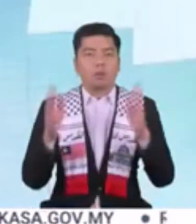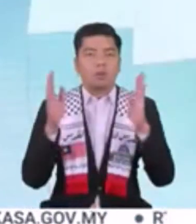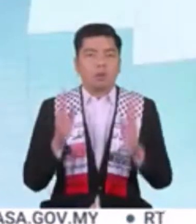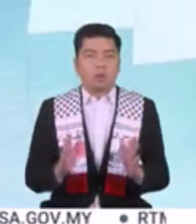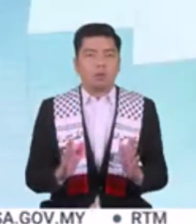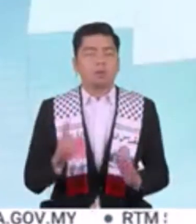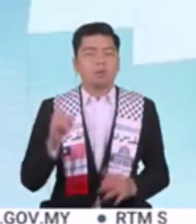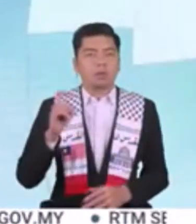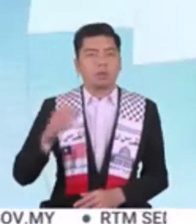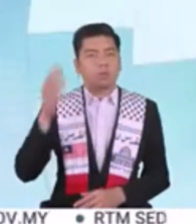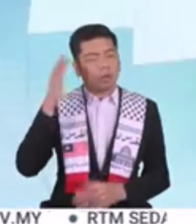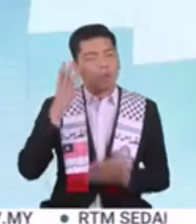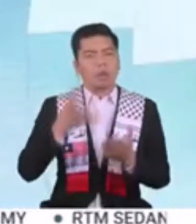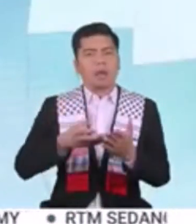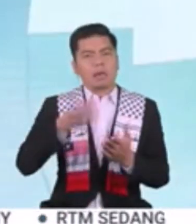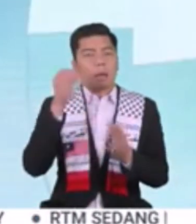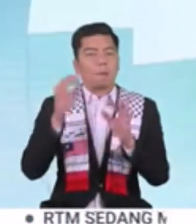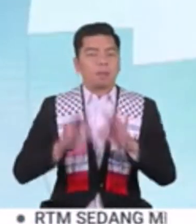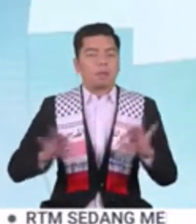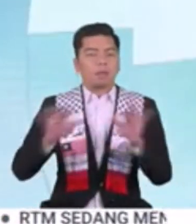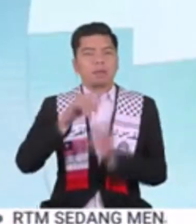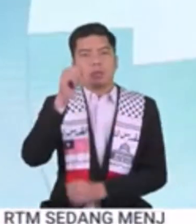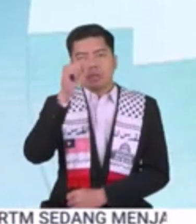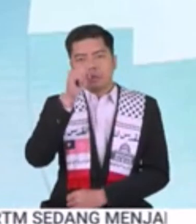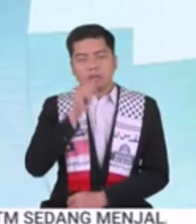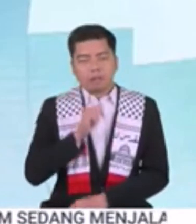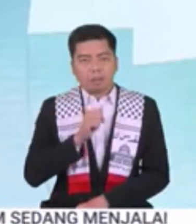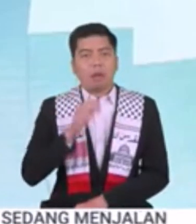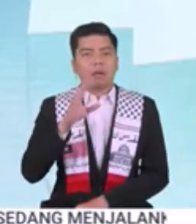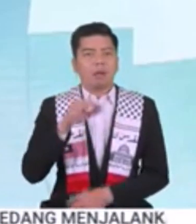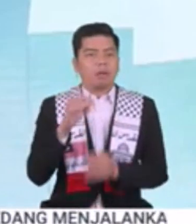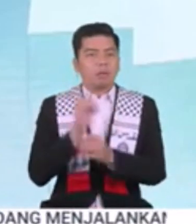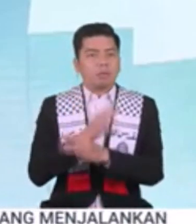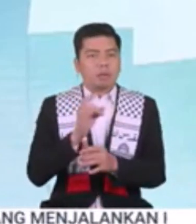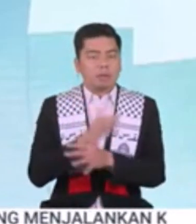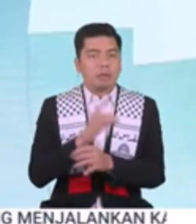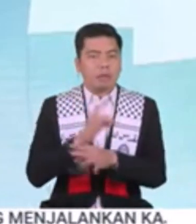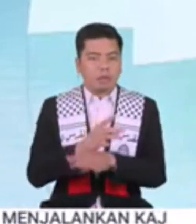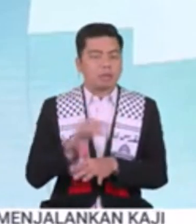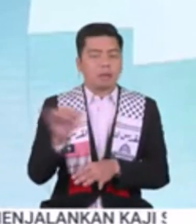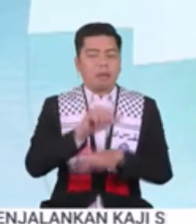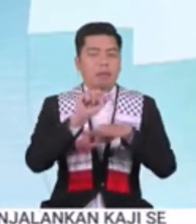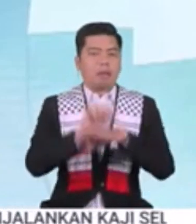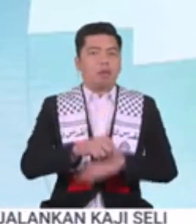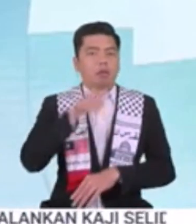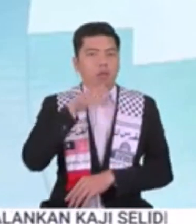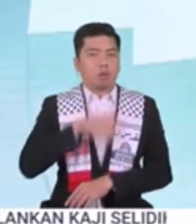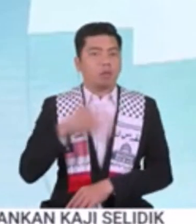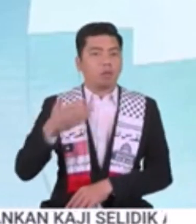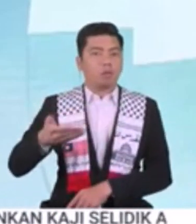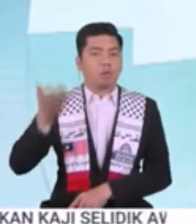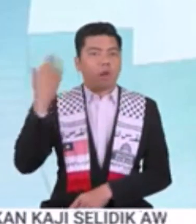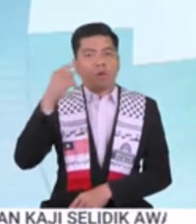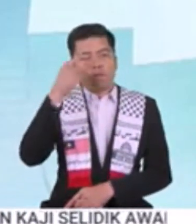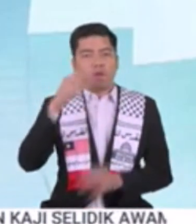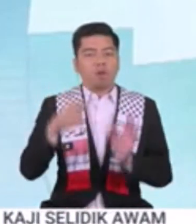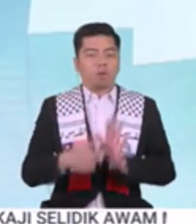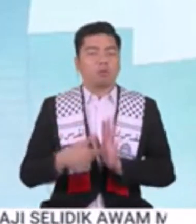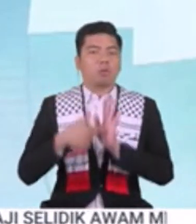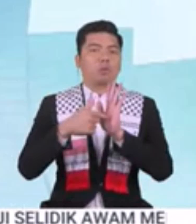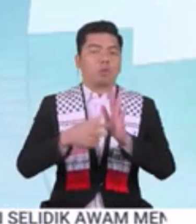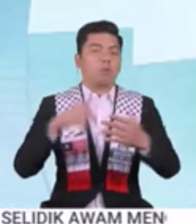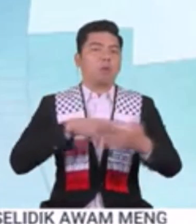Ummah perlu ambil itibar pentingnya memiliki sifat sabar dan gigih yang diamalkan Nabi Muhammad SAW